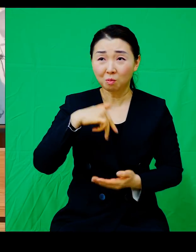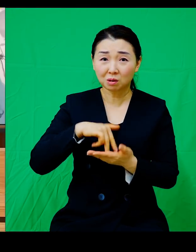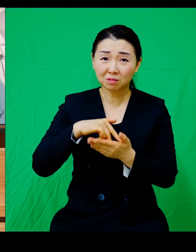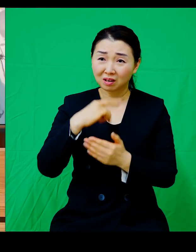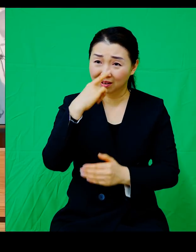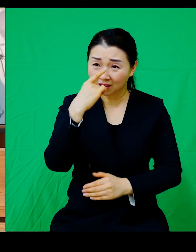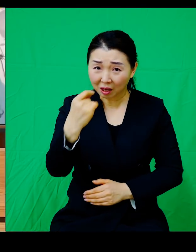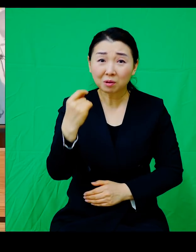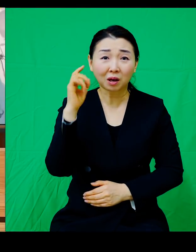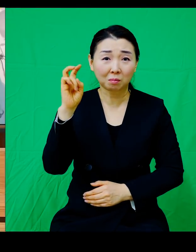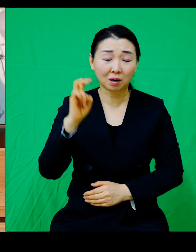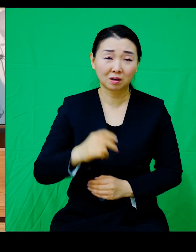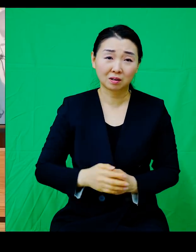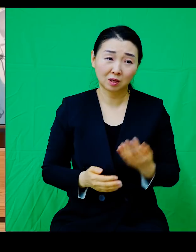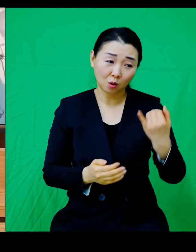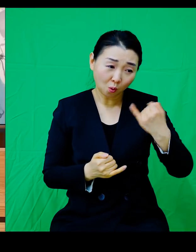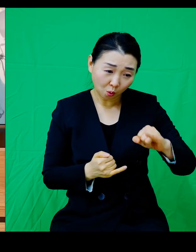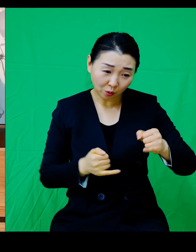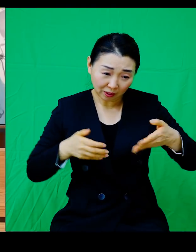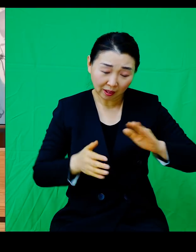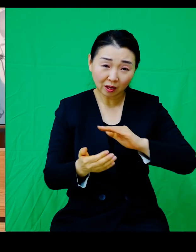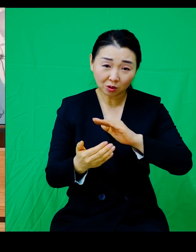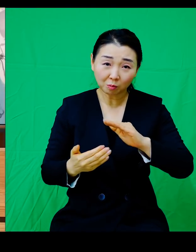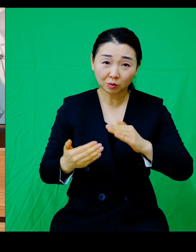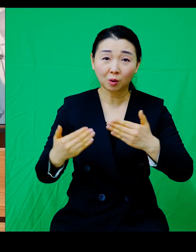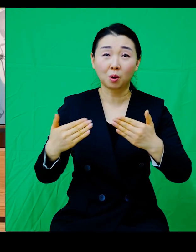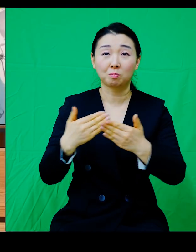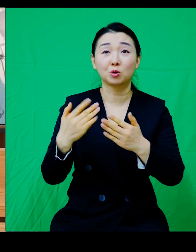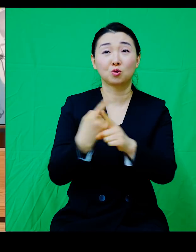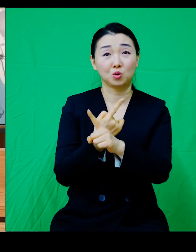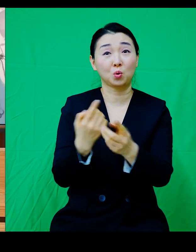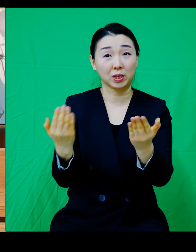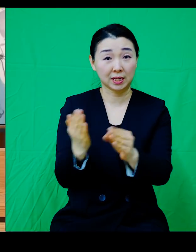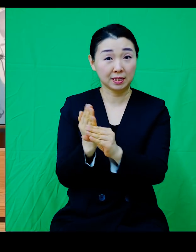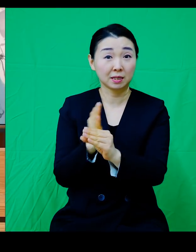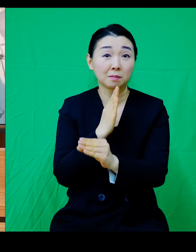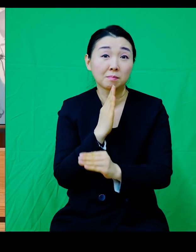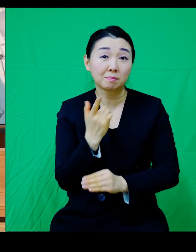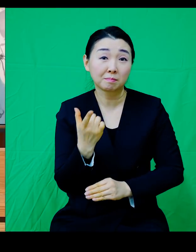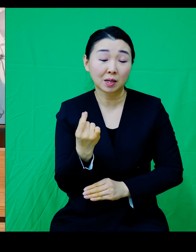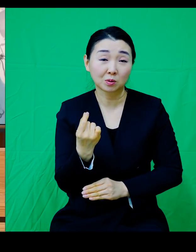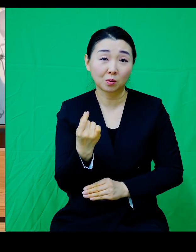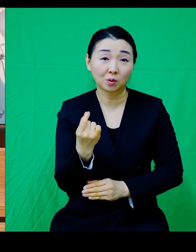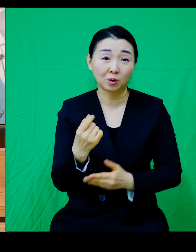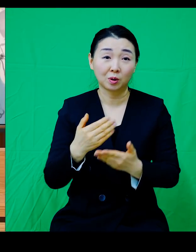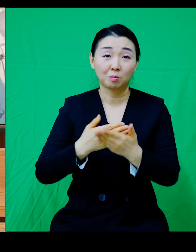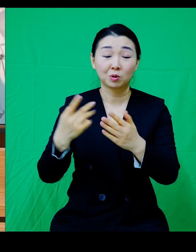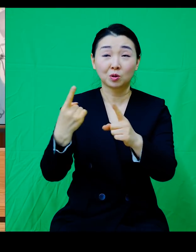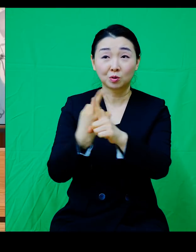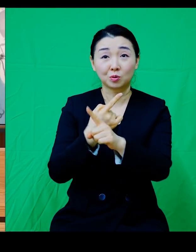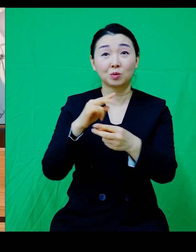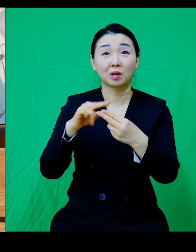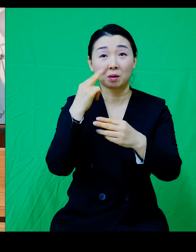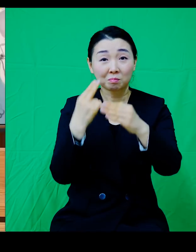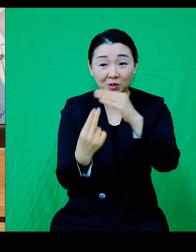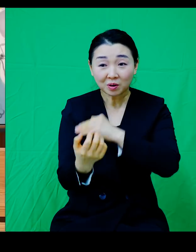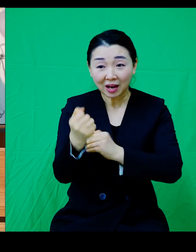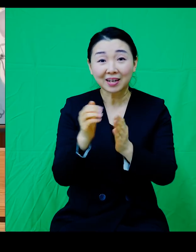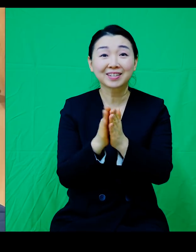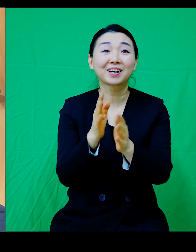사실 굉장히 예민해질 수밖에 없는데 온유가 태어나기 전부터 원래 이제 미술 치료를 하셨잖아요. 네. 언제 그 미술 치료에 대한 비전을 갖게